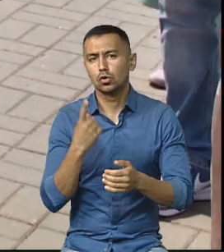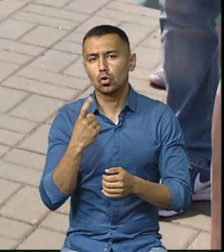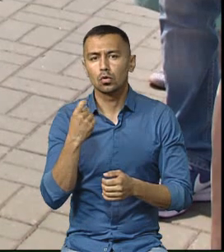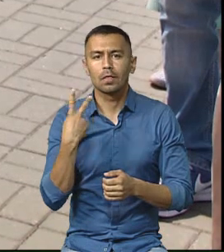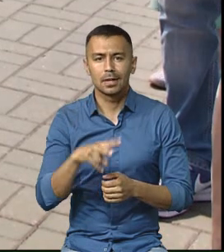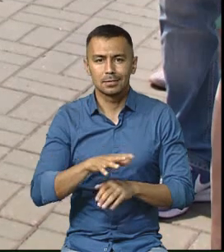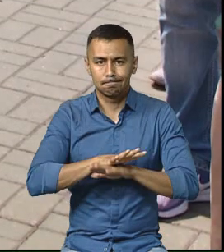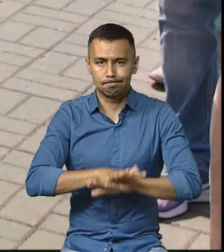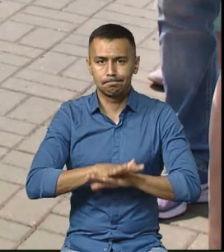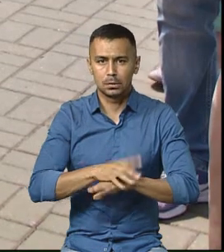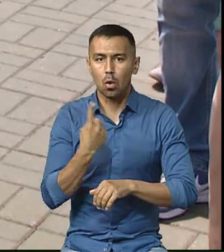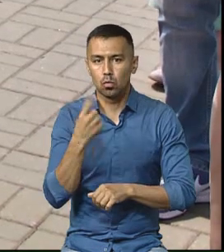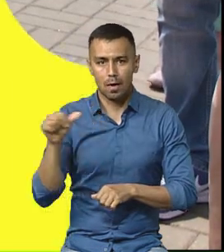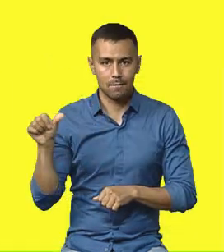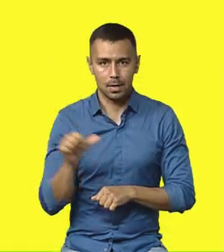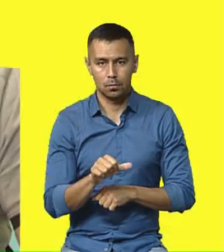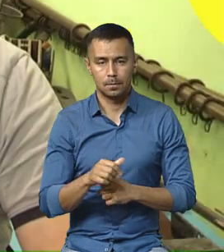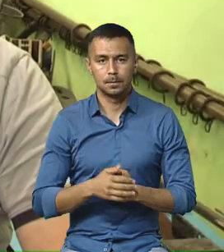100-120 натискань за хвилину.